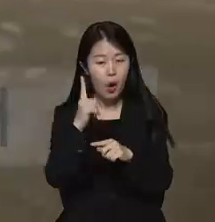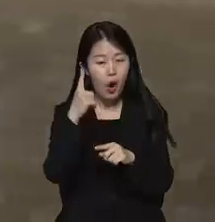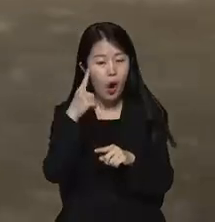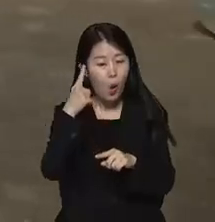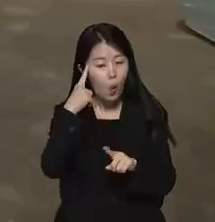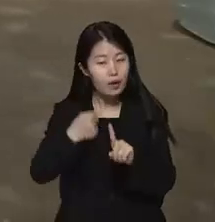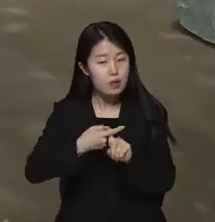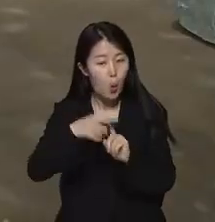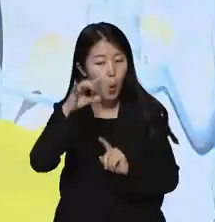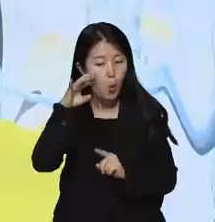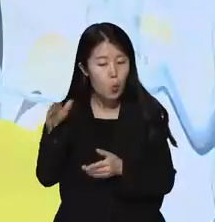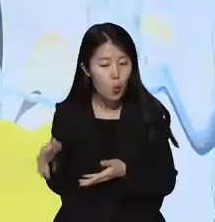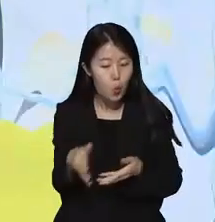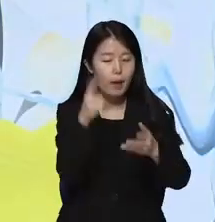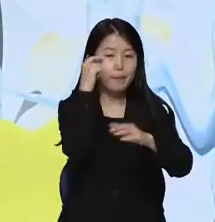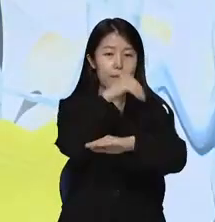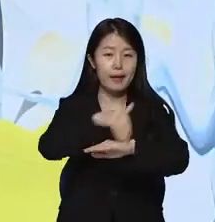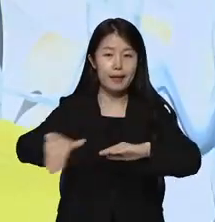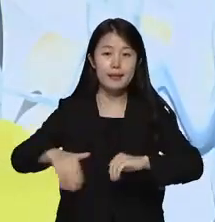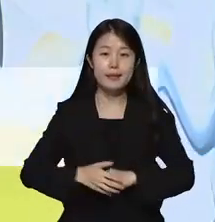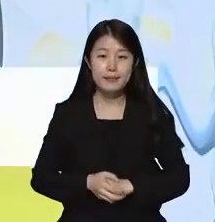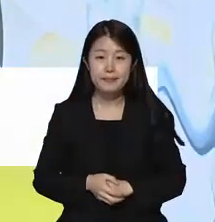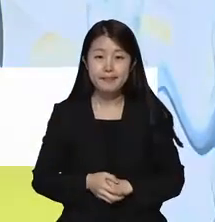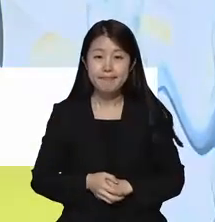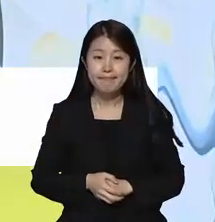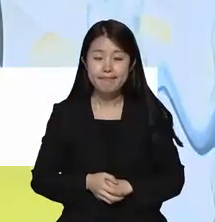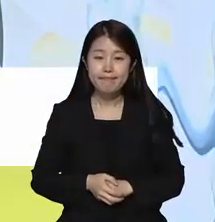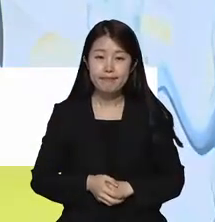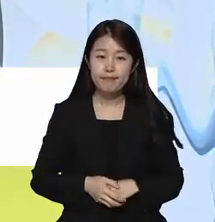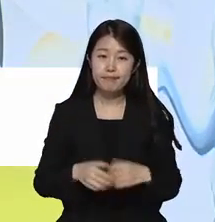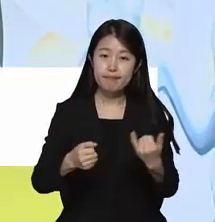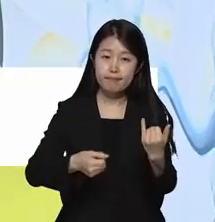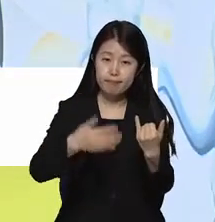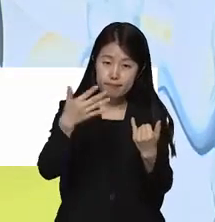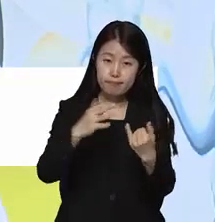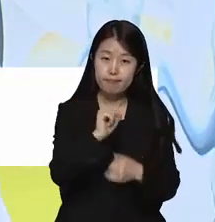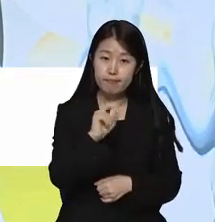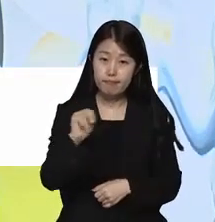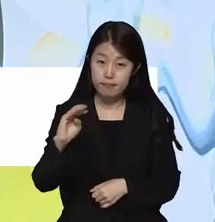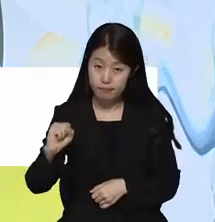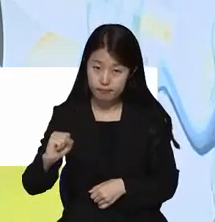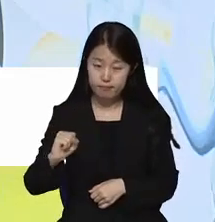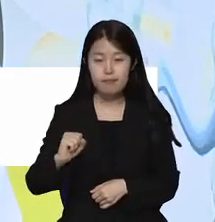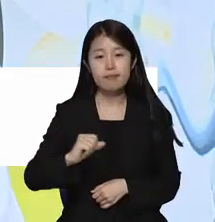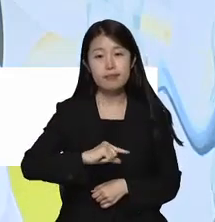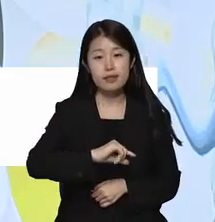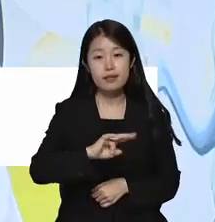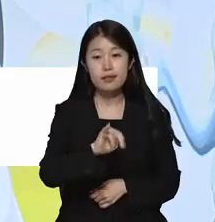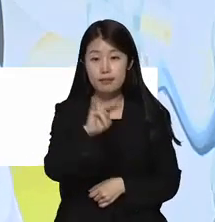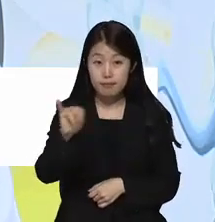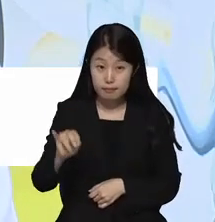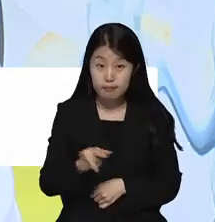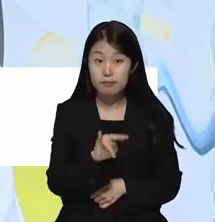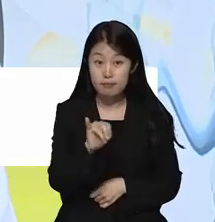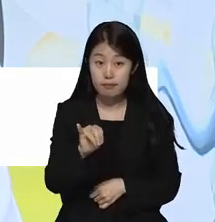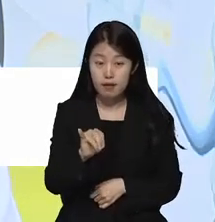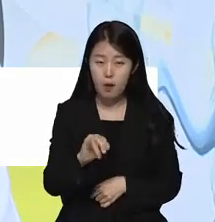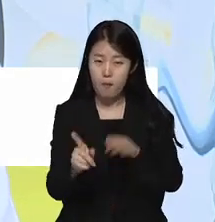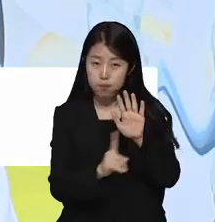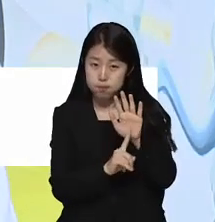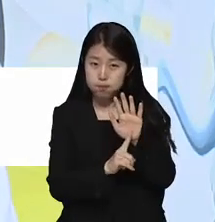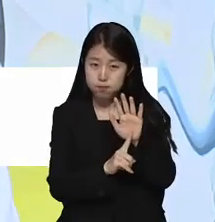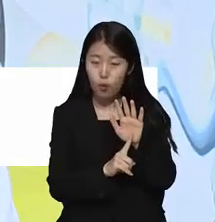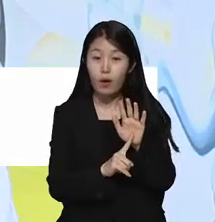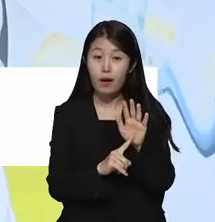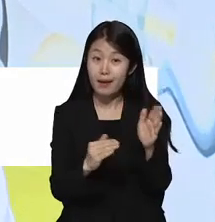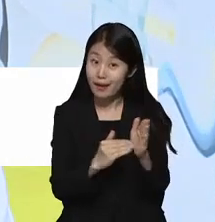높이기로 했습니다 유튜브나 또는 뭐 SNS 인스타그램 SNS 통해서 이렇게 홍보하는